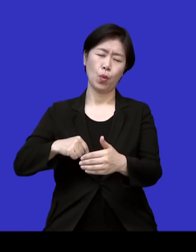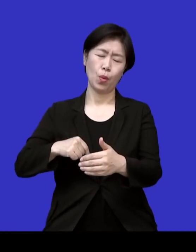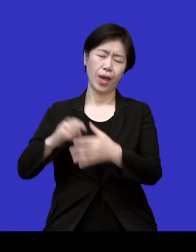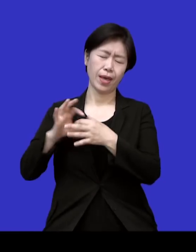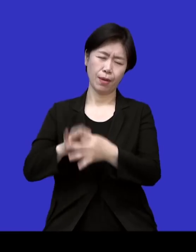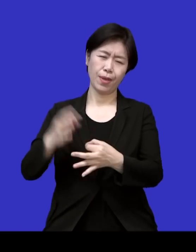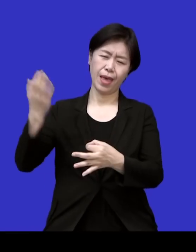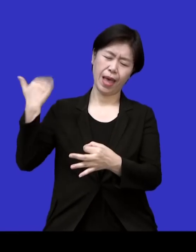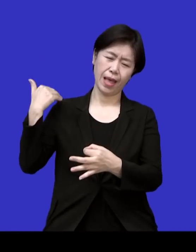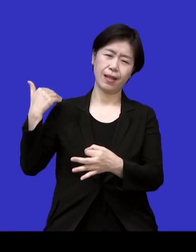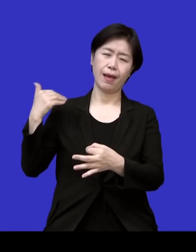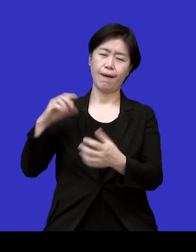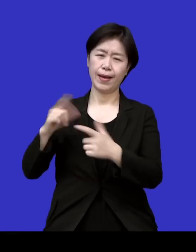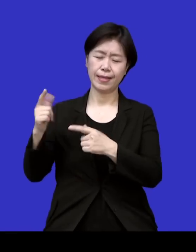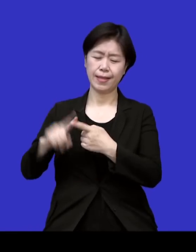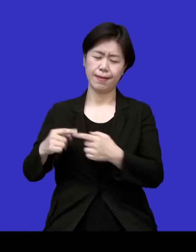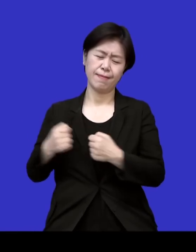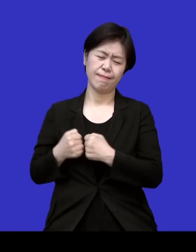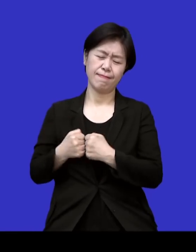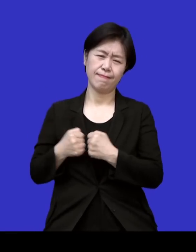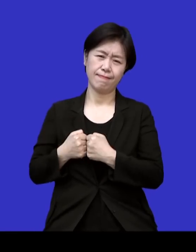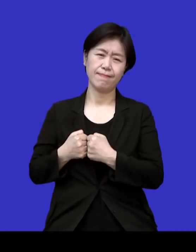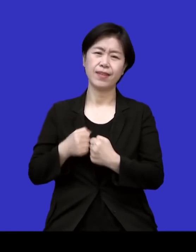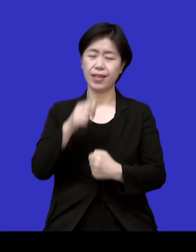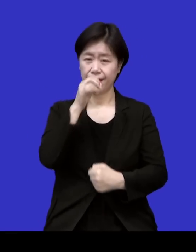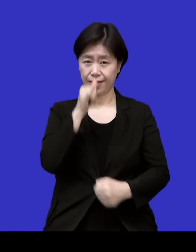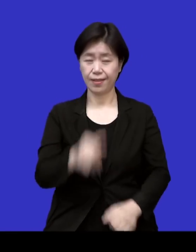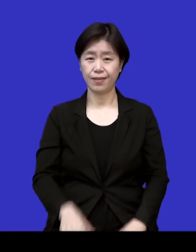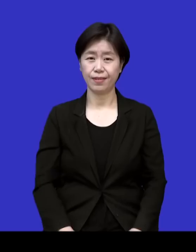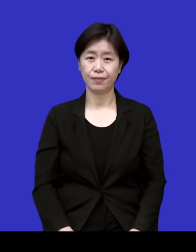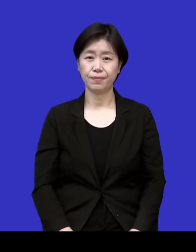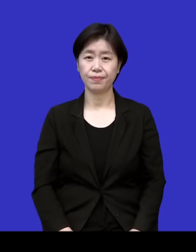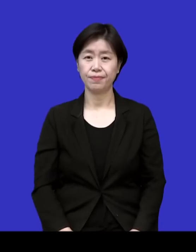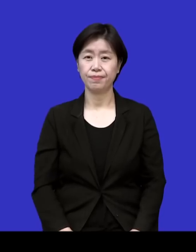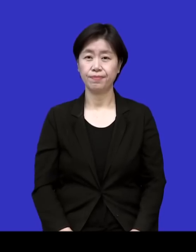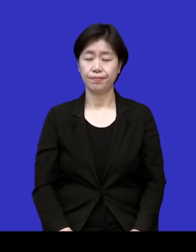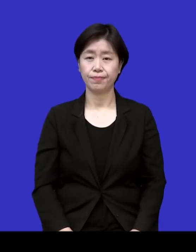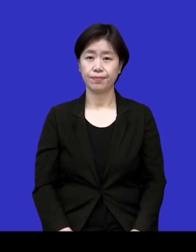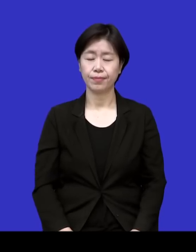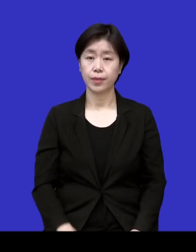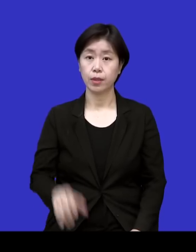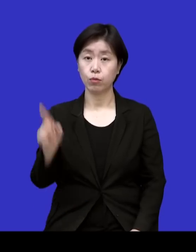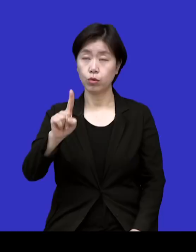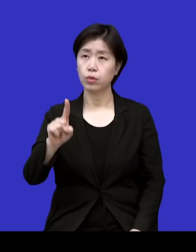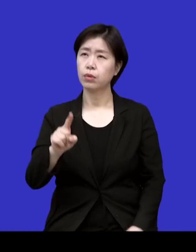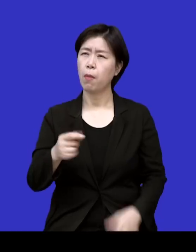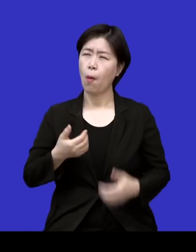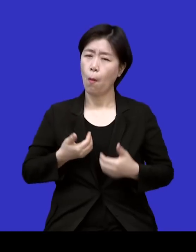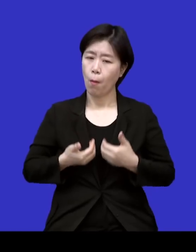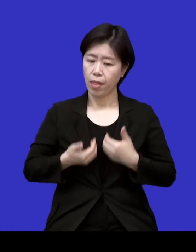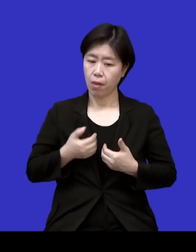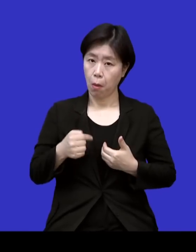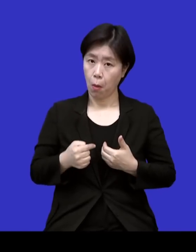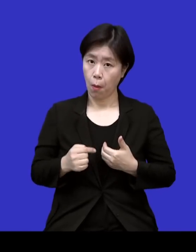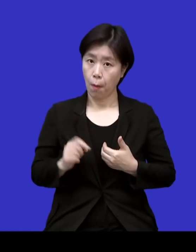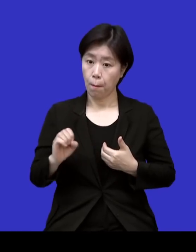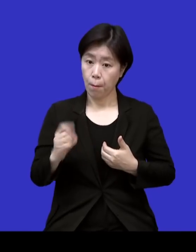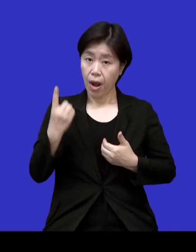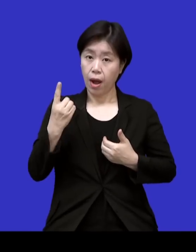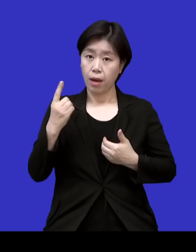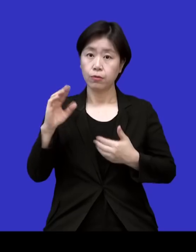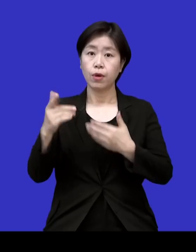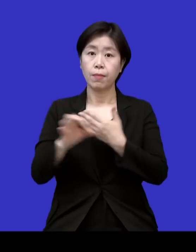왜냐면 이게 또 좋을 때도 있지만 네. 또 내려갈 때가 있잖아요. 네. 그러니까 뭔가 신호가 될 만한 사건이 하나 생기면 예. 그냥 바로